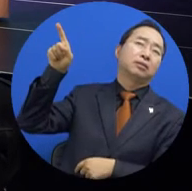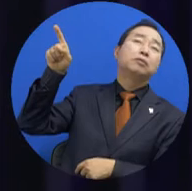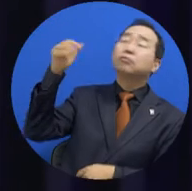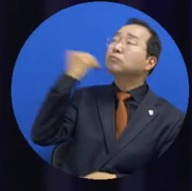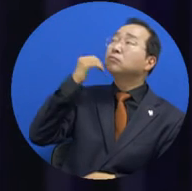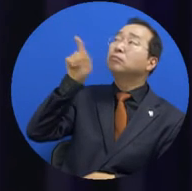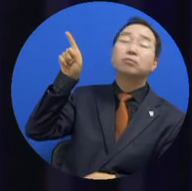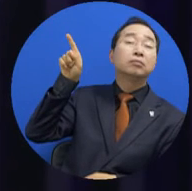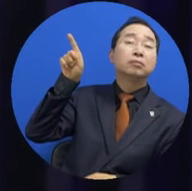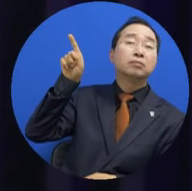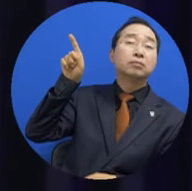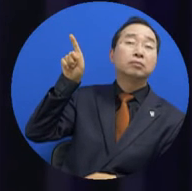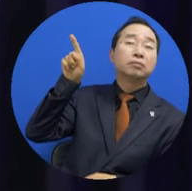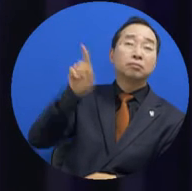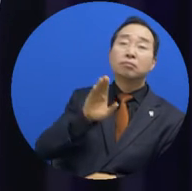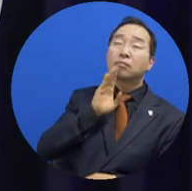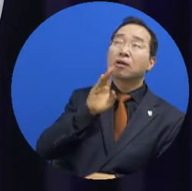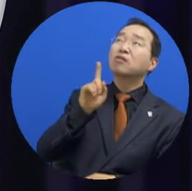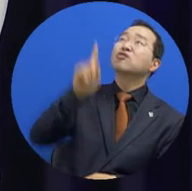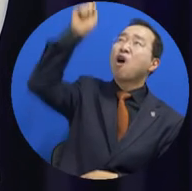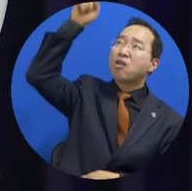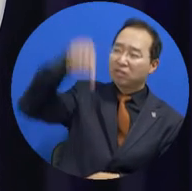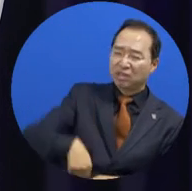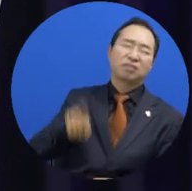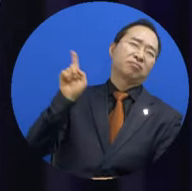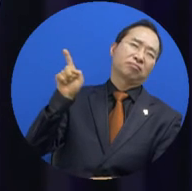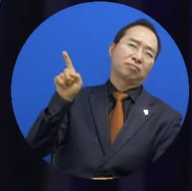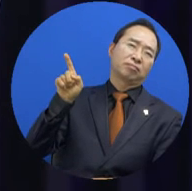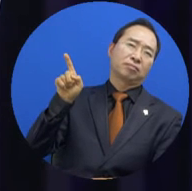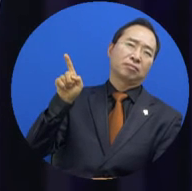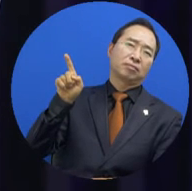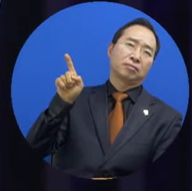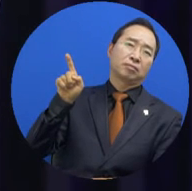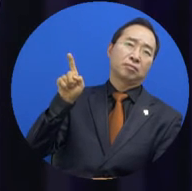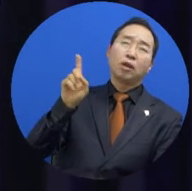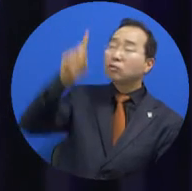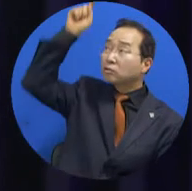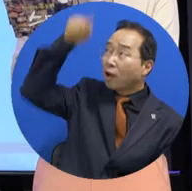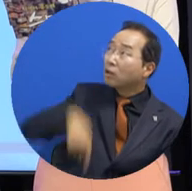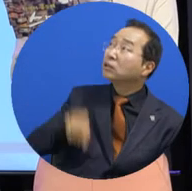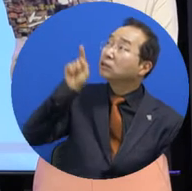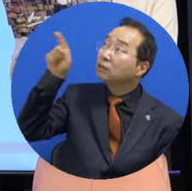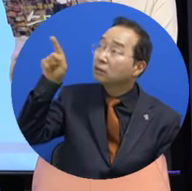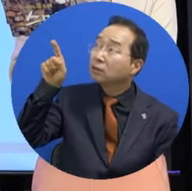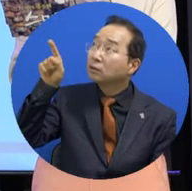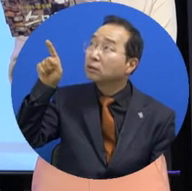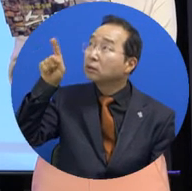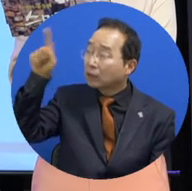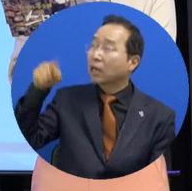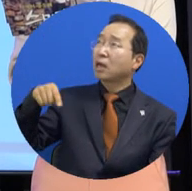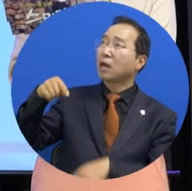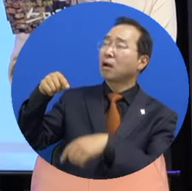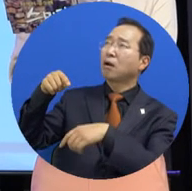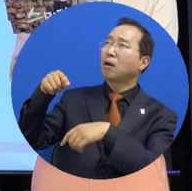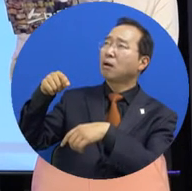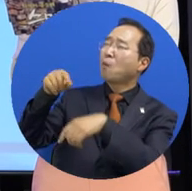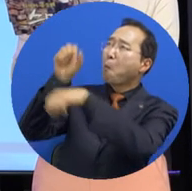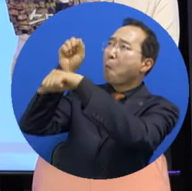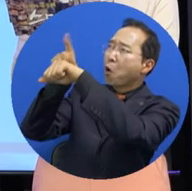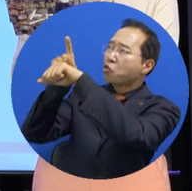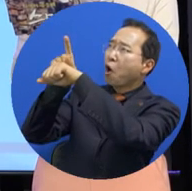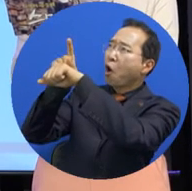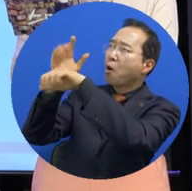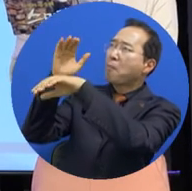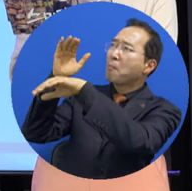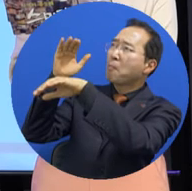것이다. 그가 누구인가? 바로 천지 만물이다. 천지 만물은 천지 만물의